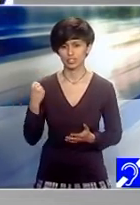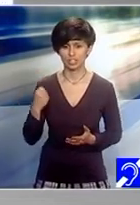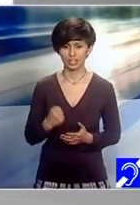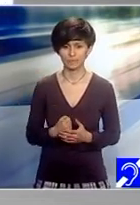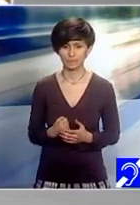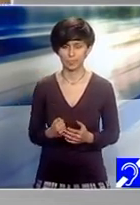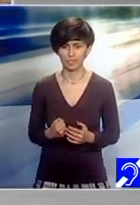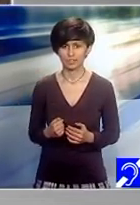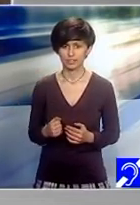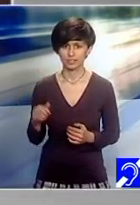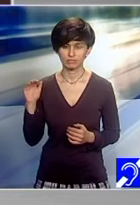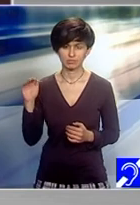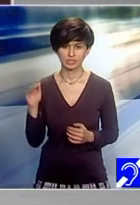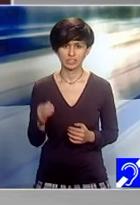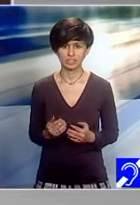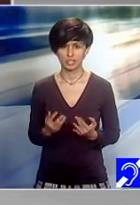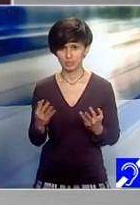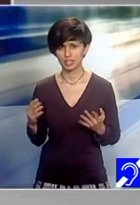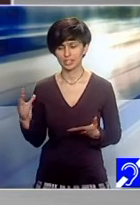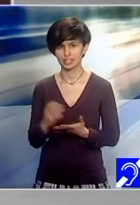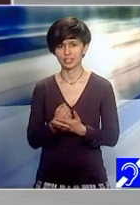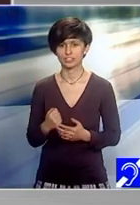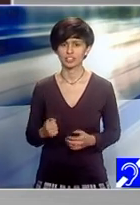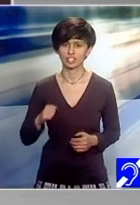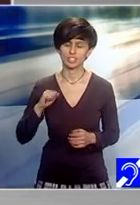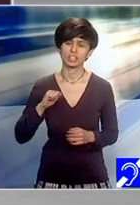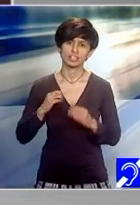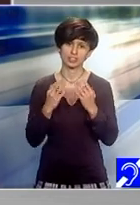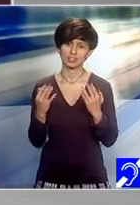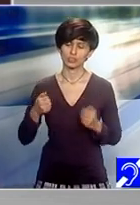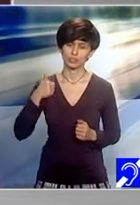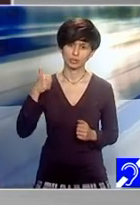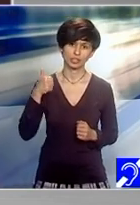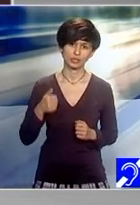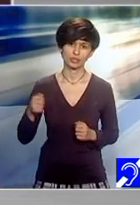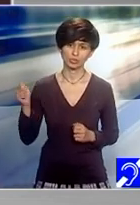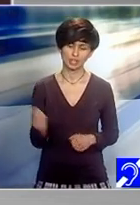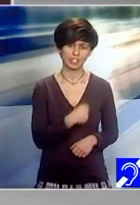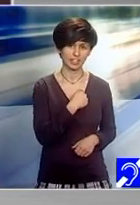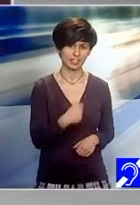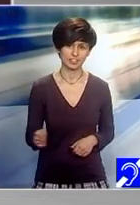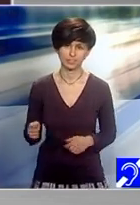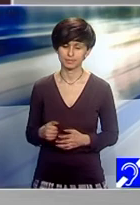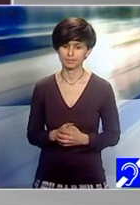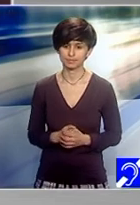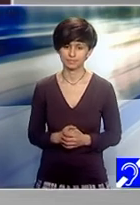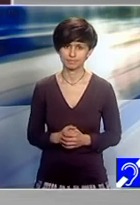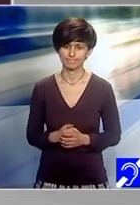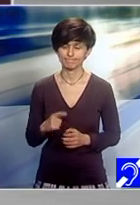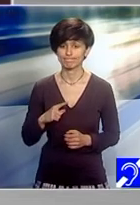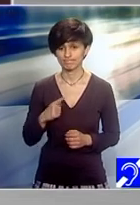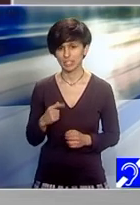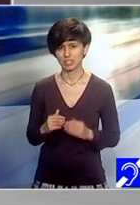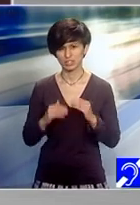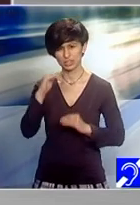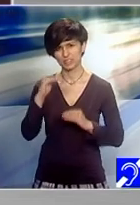cât câștigă numărul 1 mondial la tenis. Și atunci nici nu să mai spunem zerourile. Cred că plângi câte zerouri vezi la tenis și câte virgule